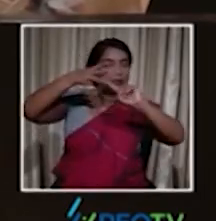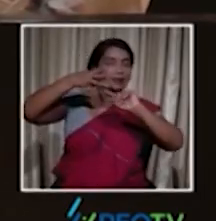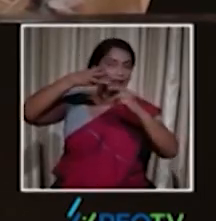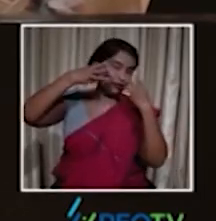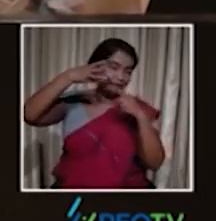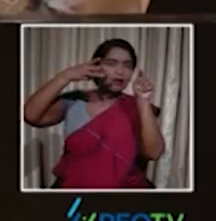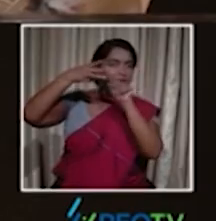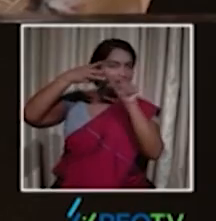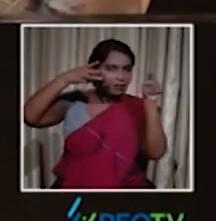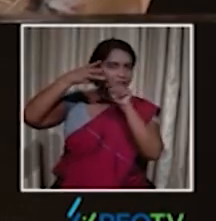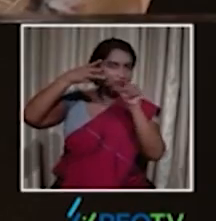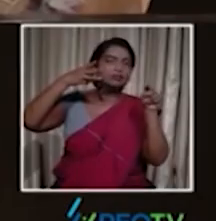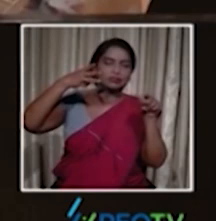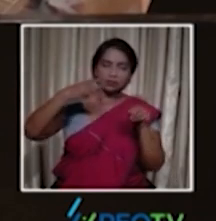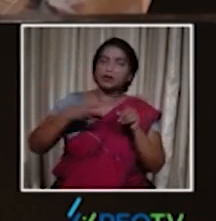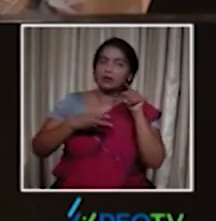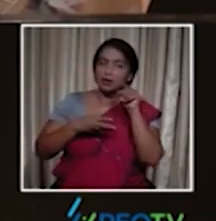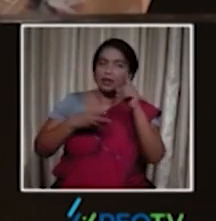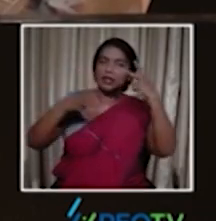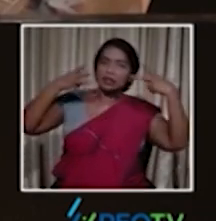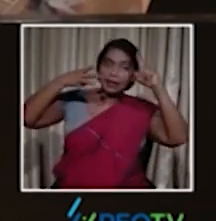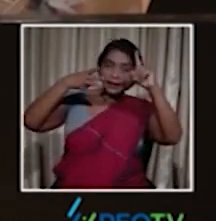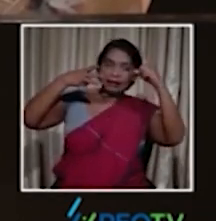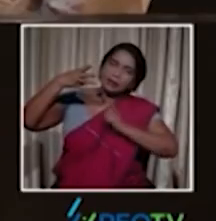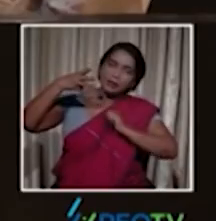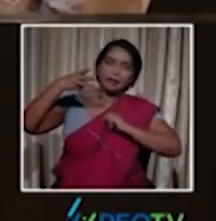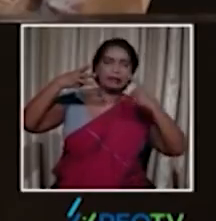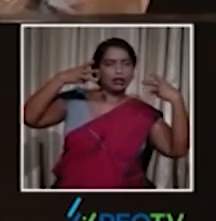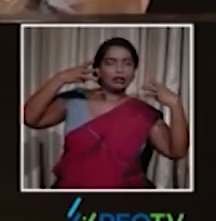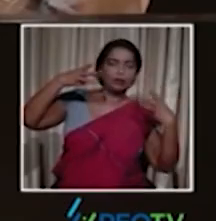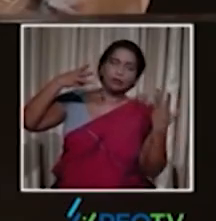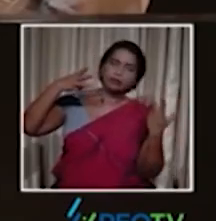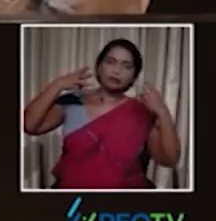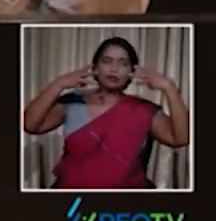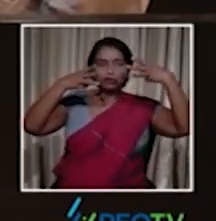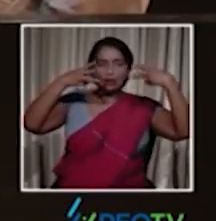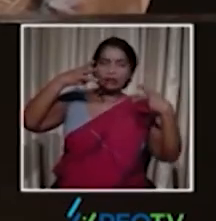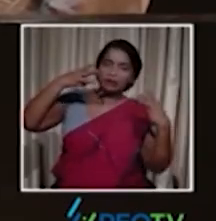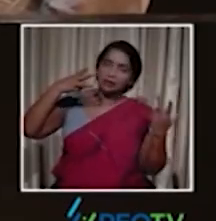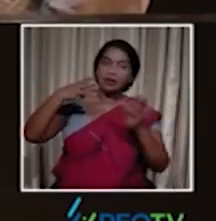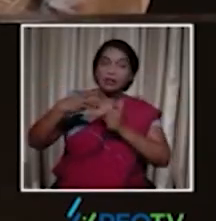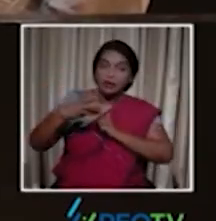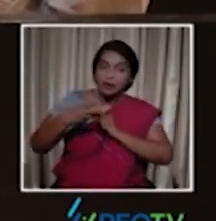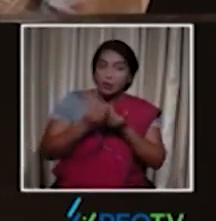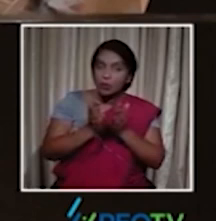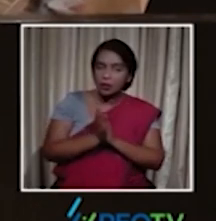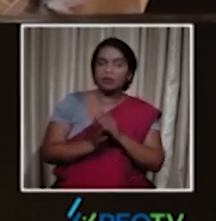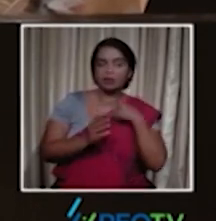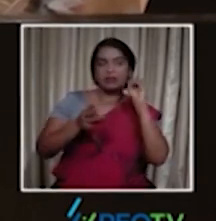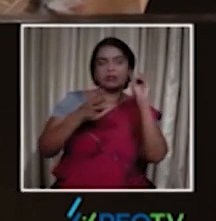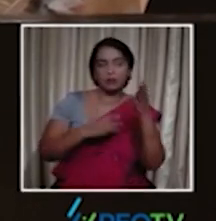අපේක්ෂකයන් ඉදිරියේ තිබෙන කොටුව ඇතුළත 2-3 ආදී ඉලක්කම් යොදා මන්ත්‍රීවරයාගේ මනාපයක්ද ලකුණු